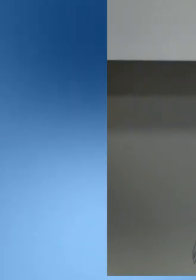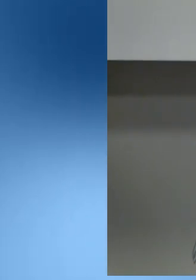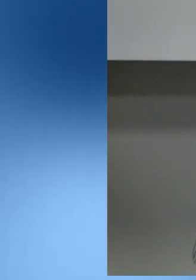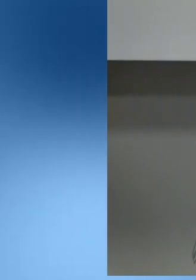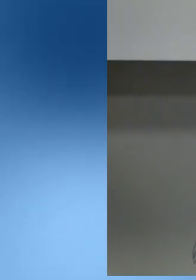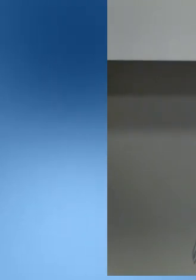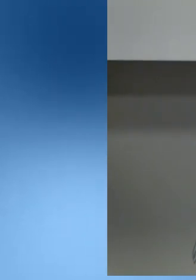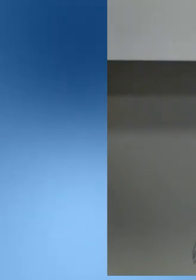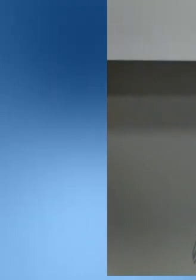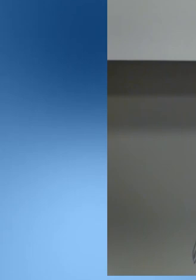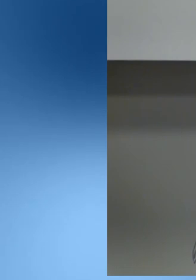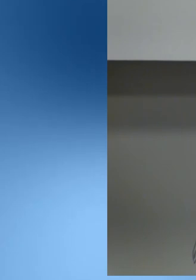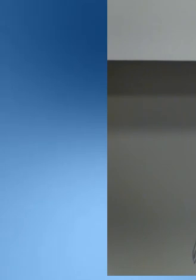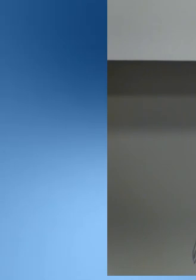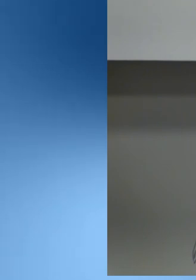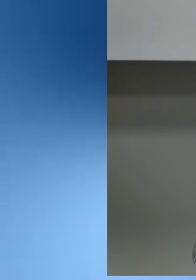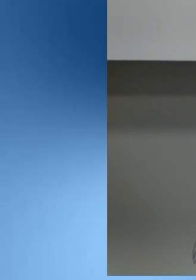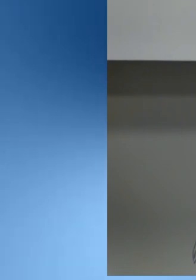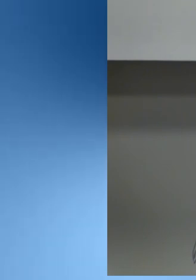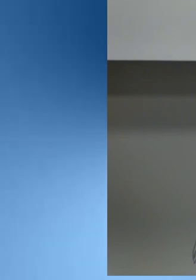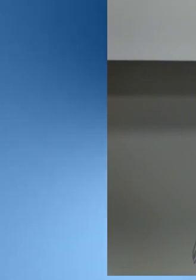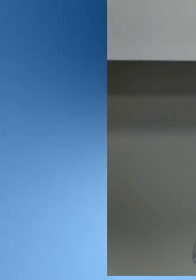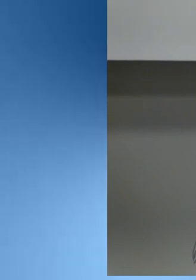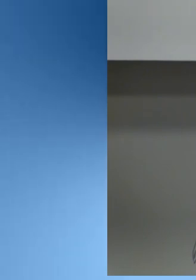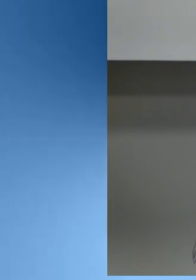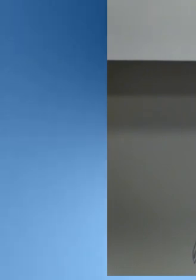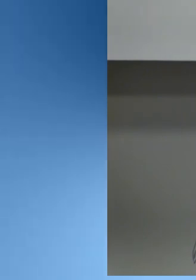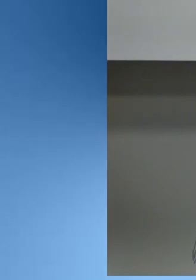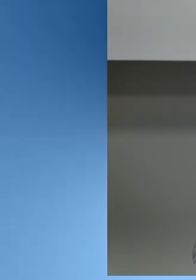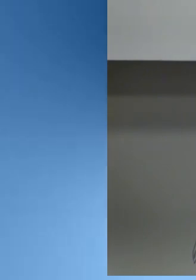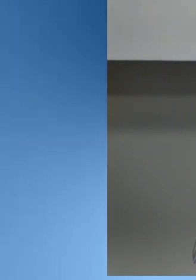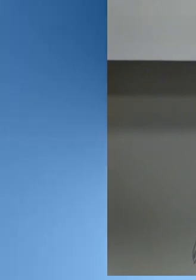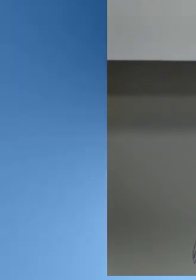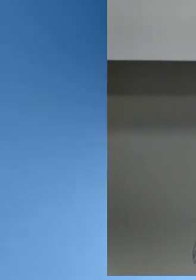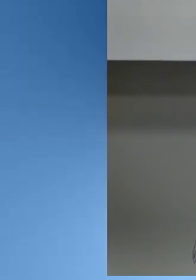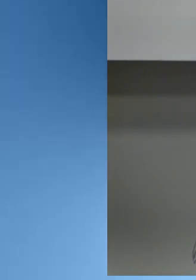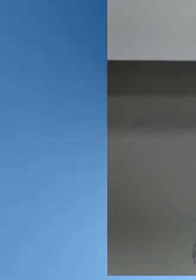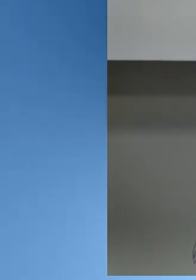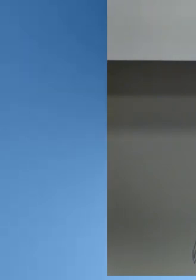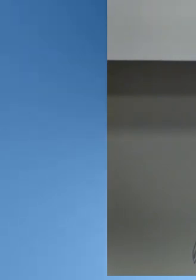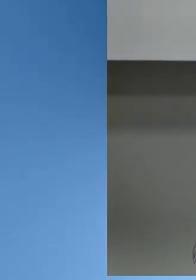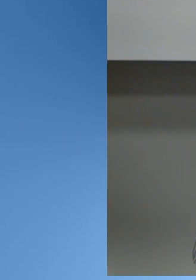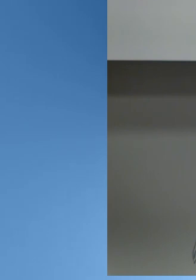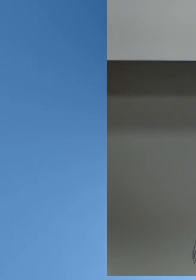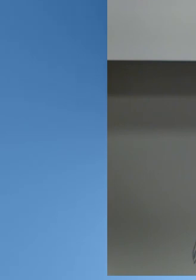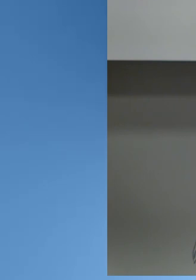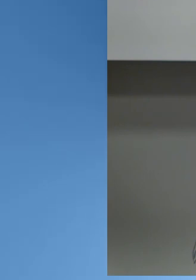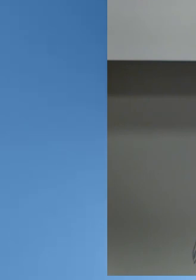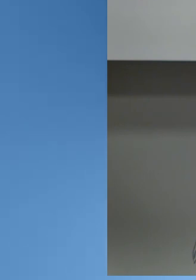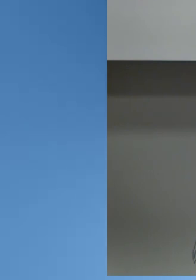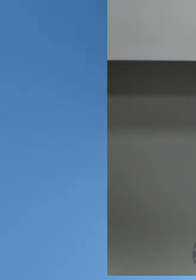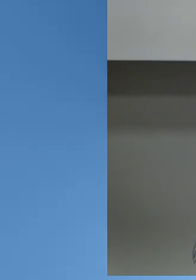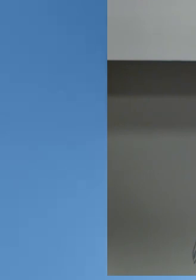affectés euh permettent aussi de solidifier des acteurs de la filière donc ça fait partie effectivement du du bouclier social et climatique pour